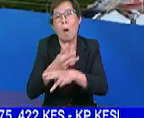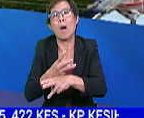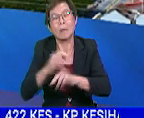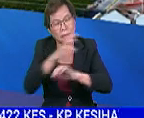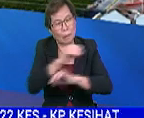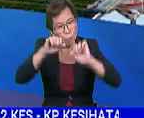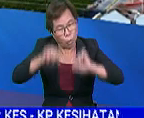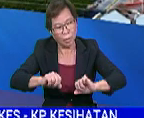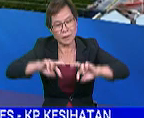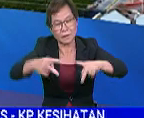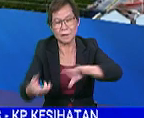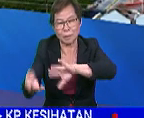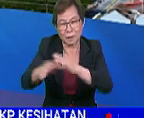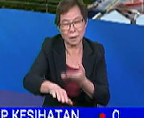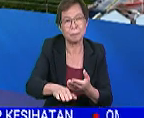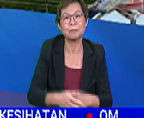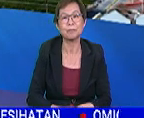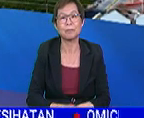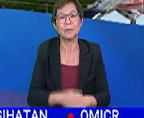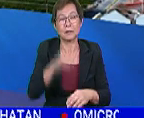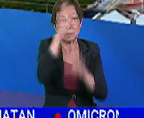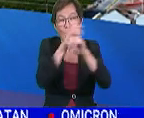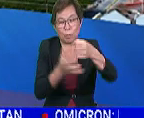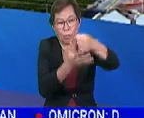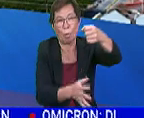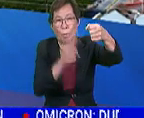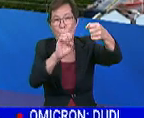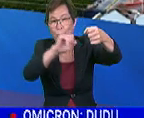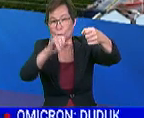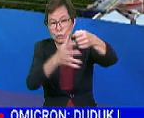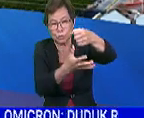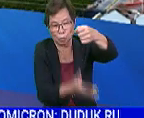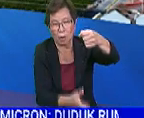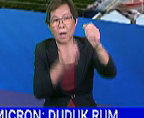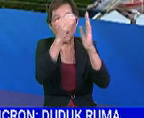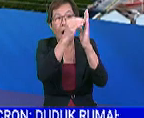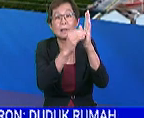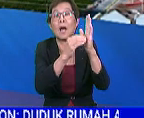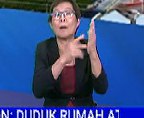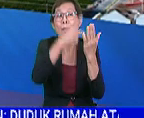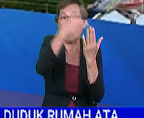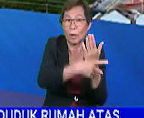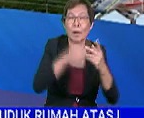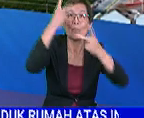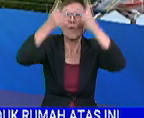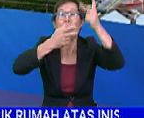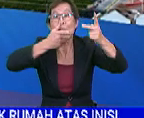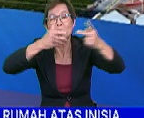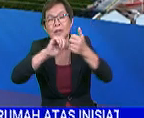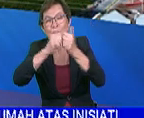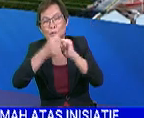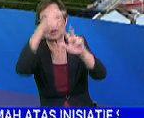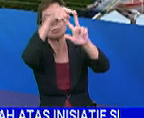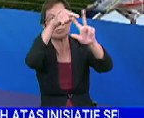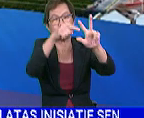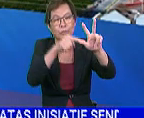kematian baik Sarawak memperuntukkan rm40 juta bagi mengadakan acara berkaitan pelancongan belia dan sukan